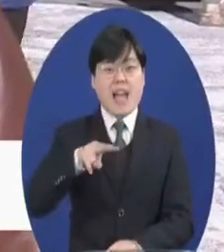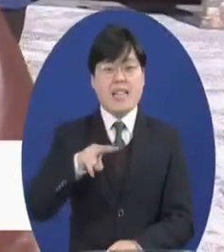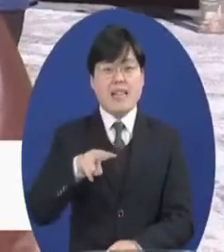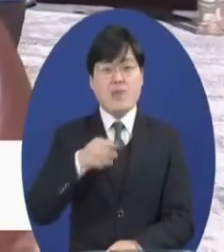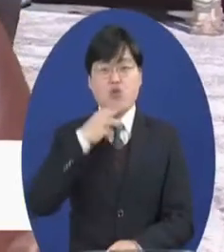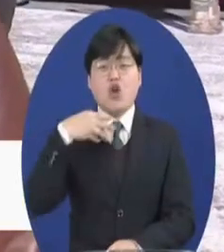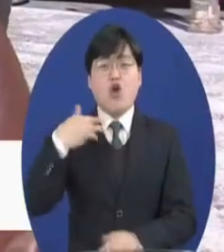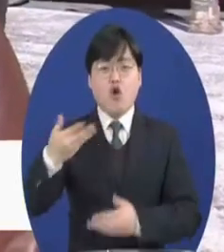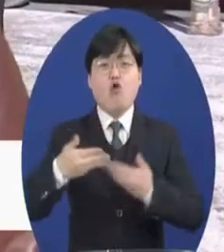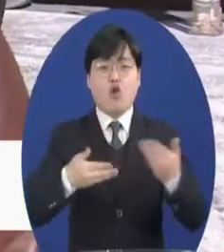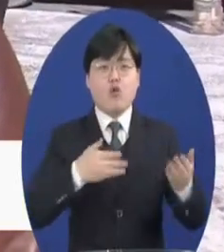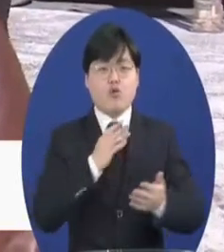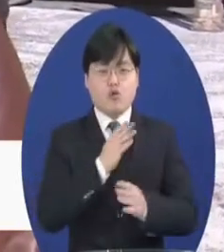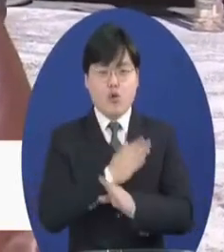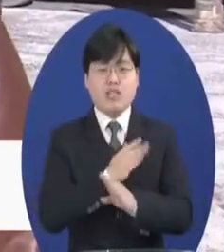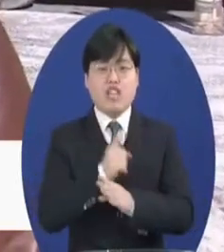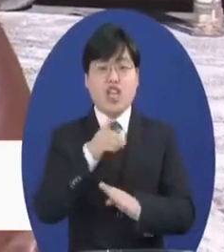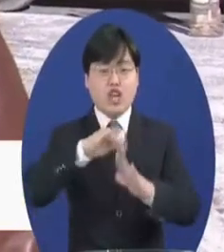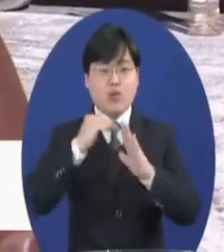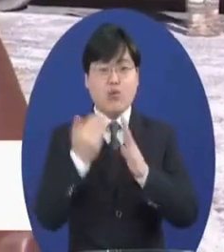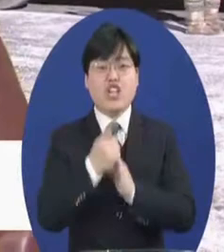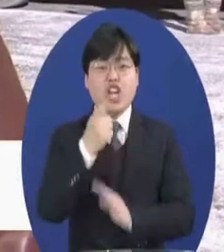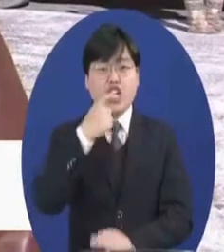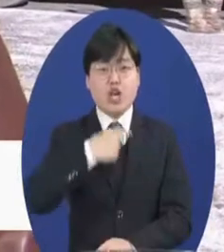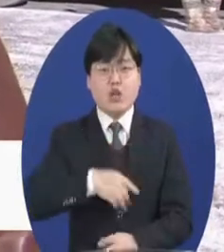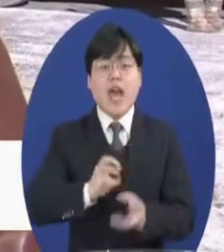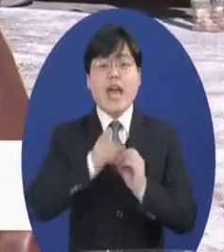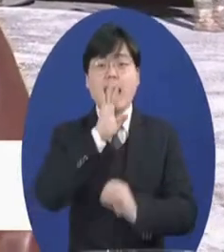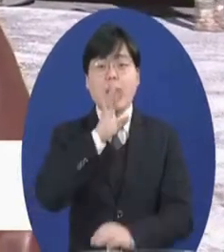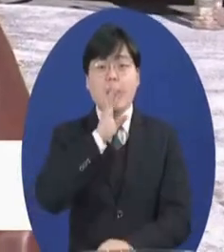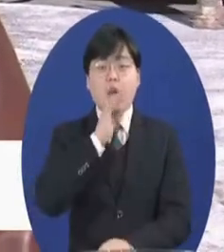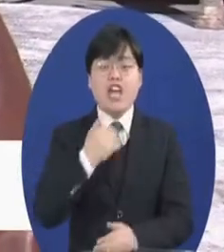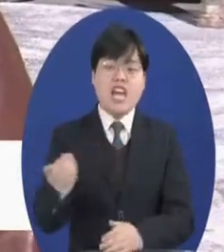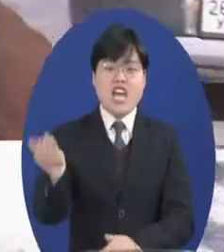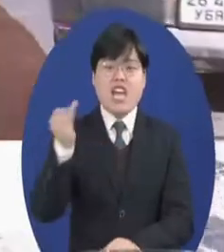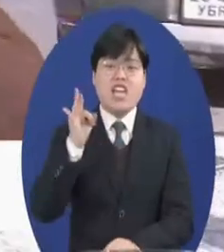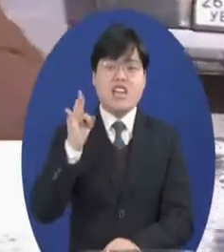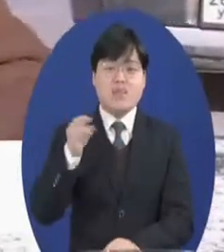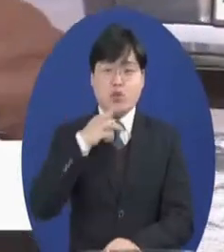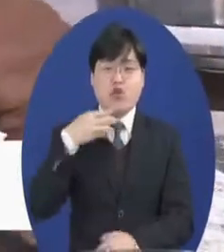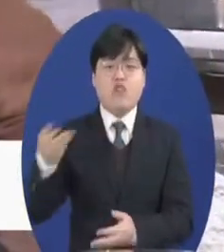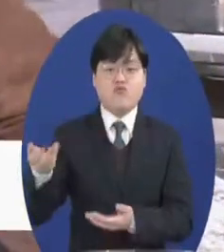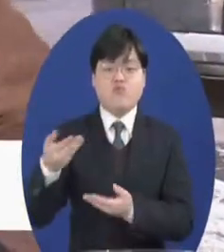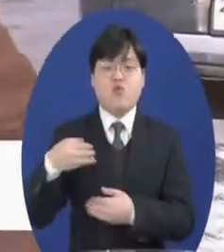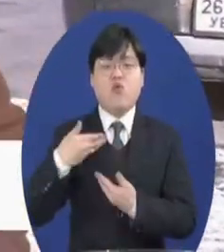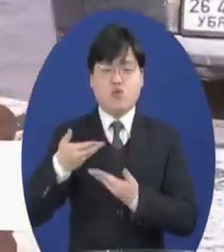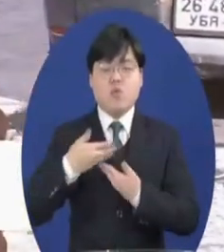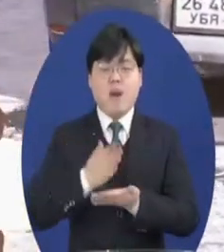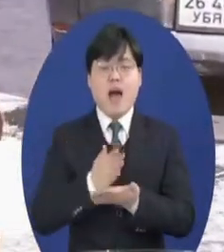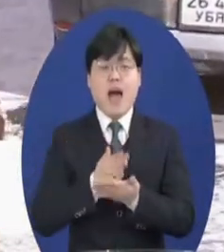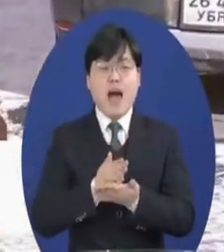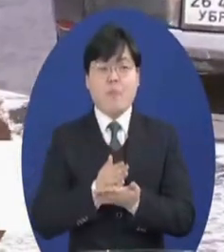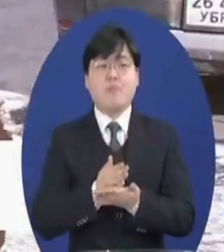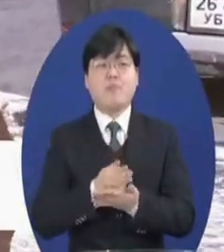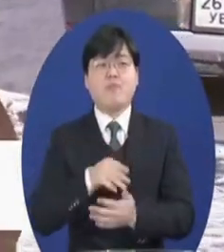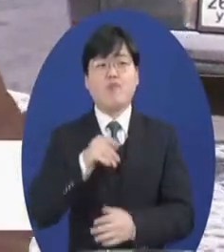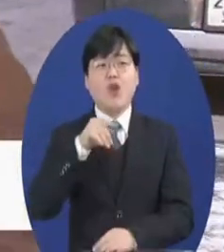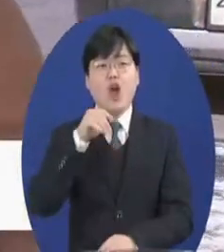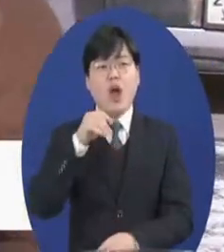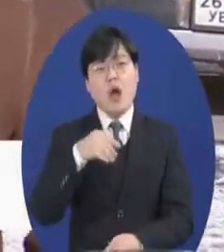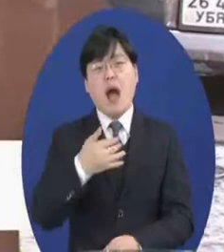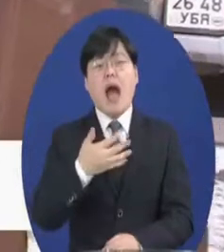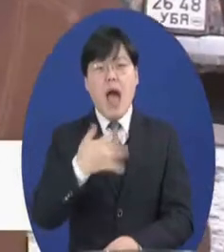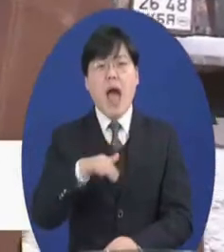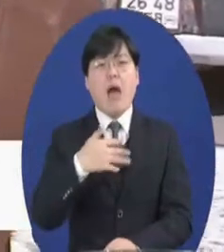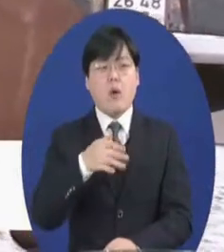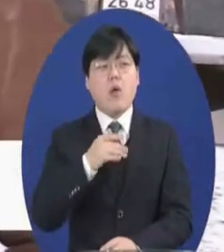мэдгдсэн. Нэг өрх нэг хаалга гэсэн шинжилгээ авч байгаа гадаа PCR шинжилгээнд хамрагдараа гэдэг. Өдөр нь жоон тиймэрхүү таашлаа. Бусдаар бол гайгүй л санагдлаа